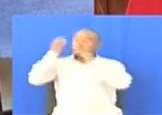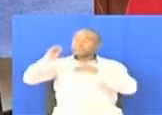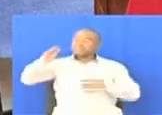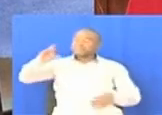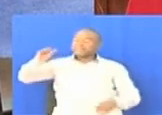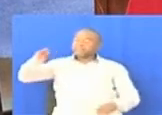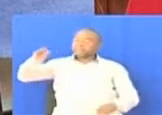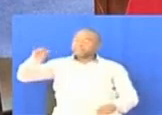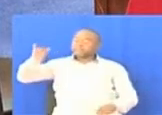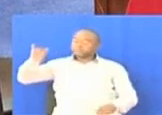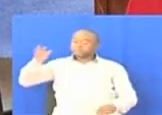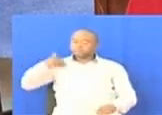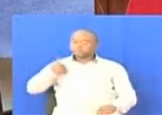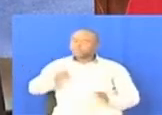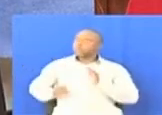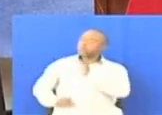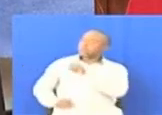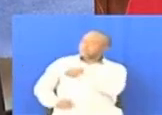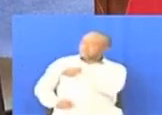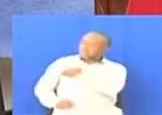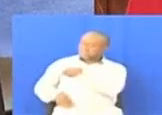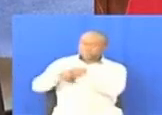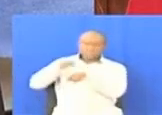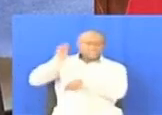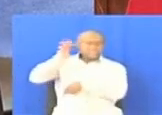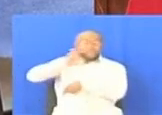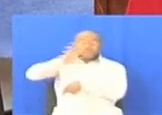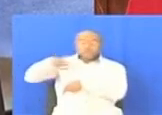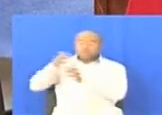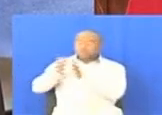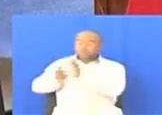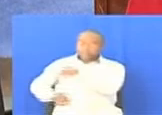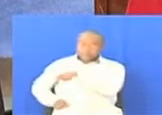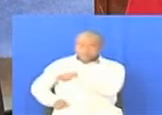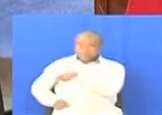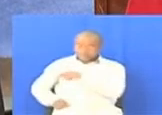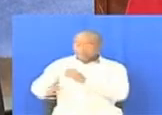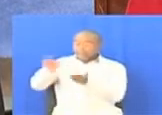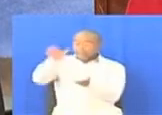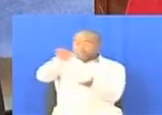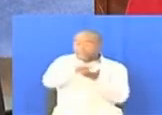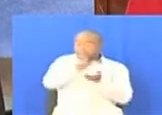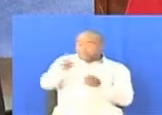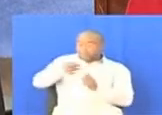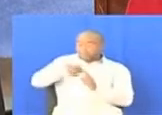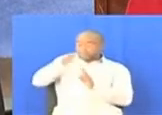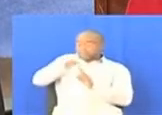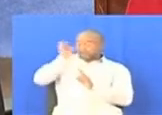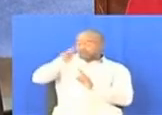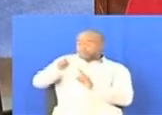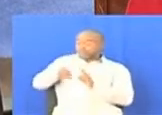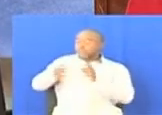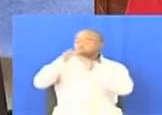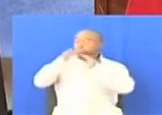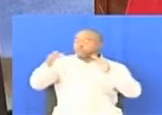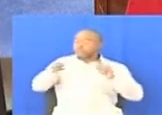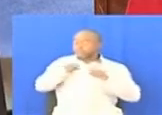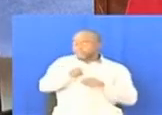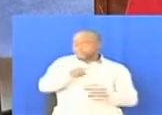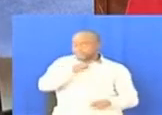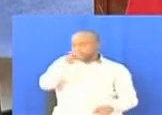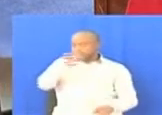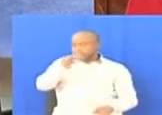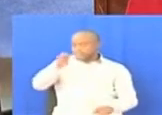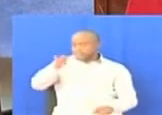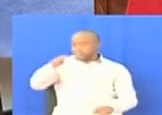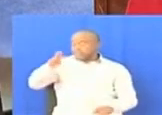usiku. Akamwambia, "Nimesikia ulioyaomba na mahali hapa nimejichagulia kuwa nyumba ya dhabihu." Anasema